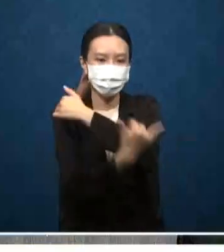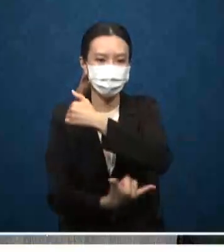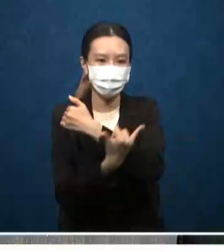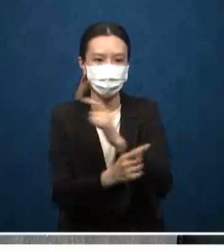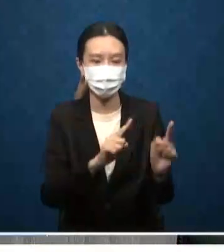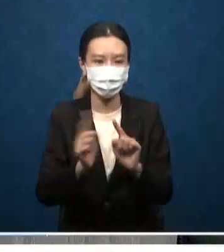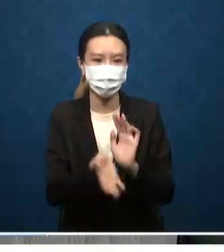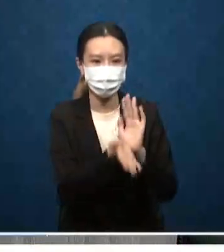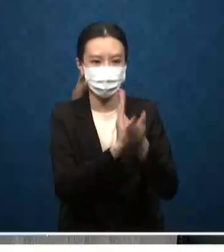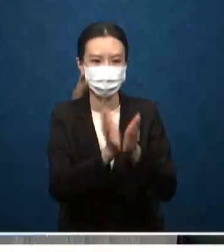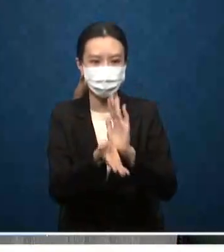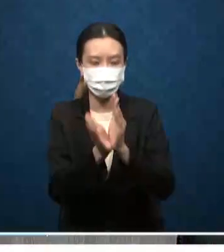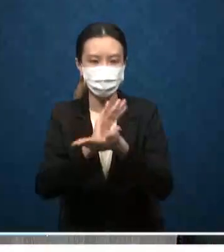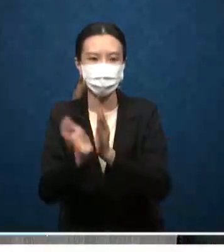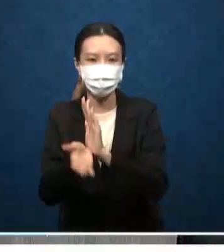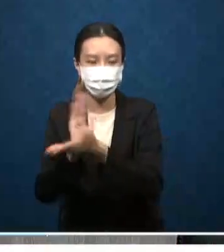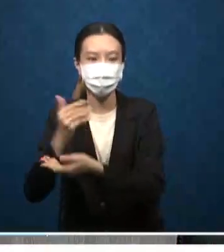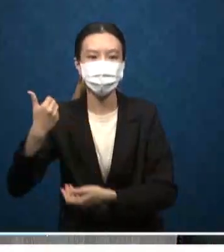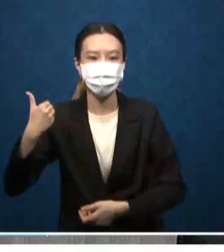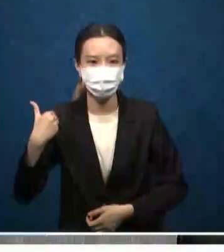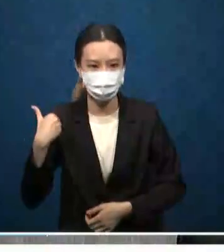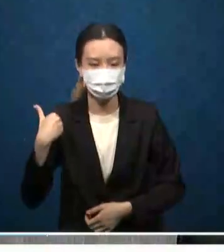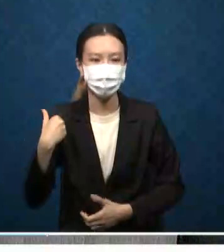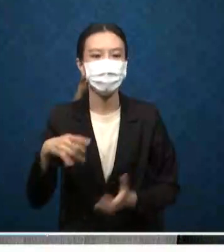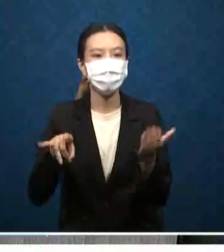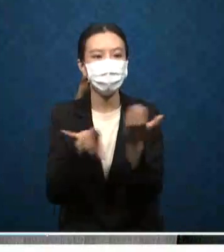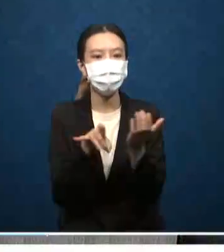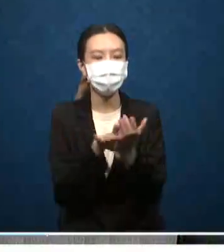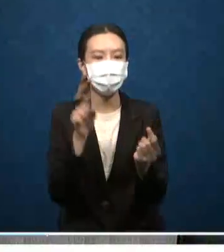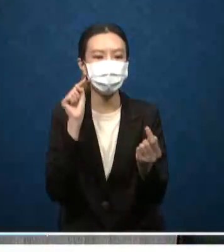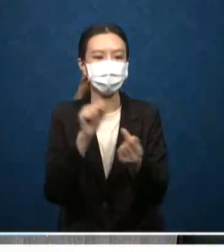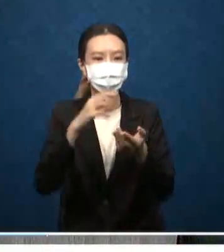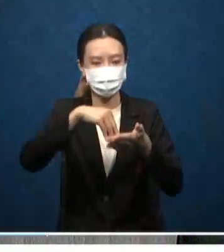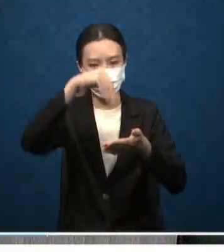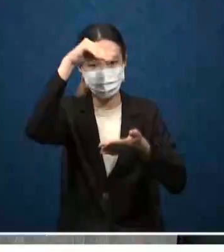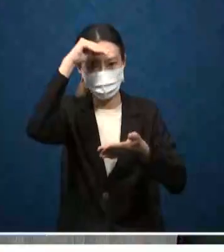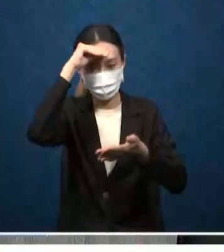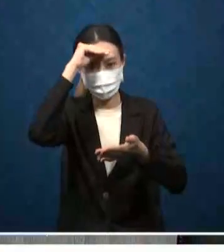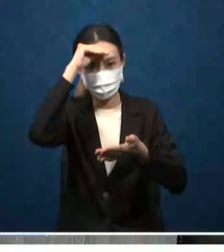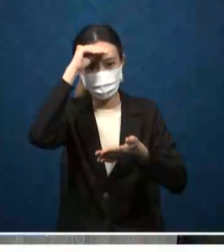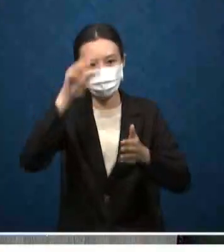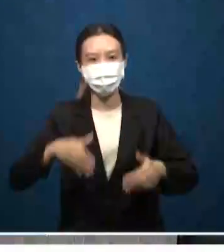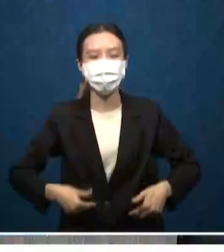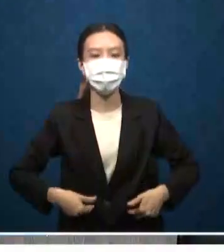ถ้าอย่างนั้นคุณภาพการศึกษาจึงเป็นคุณภาพของชีวิตของผู้คนโดยแท้